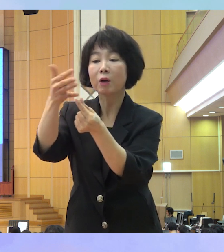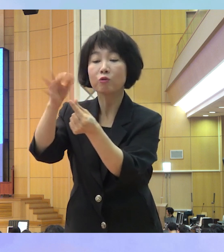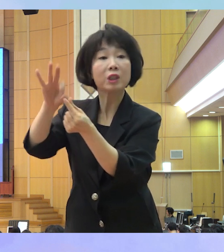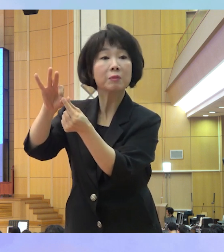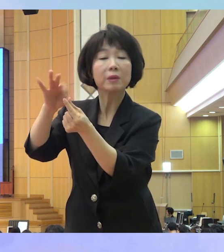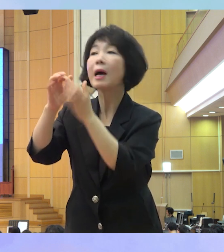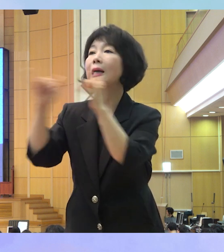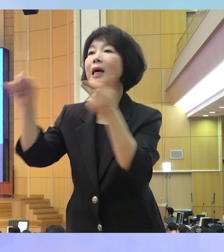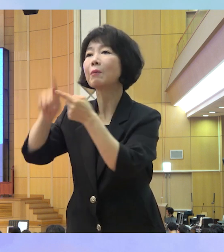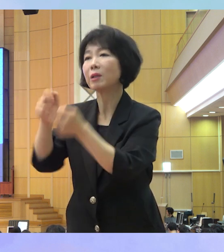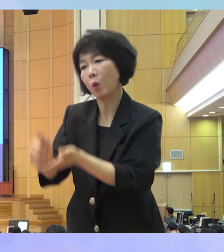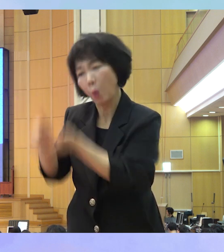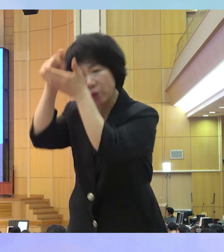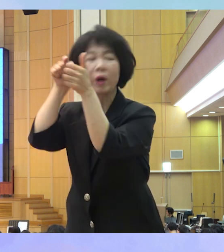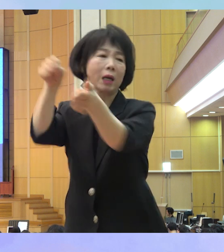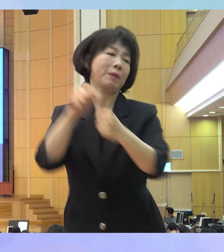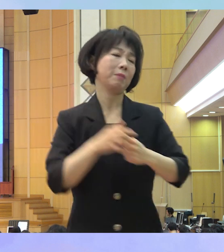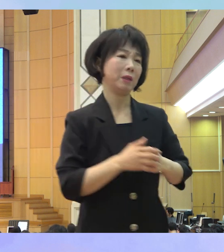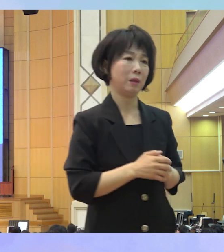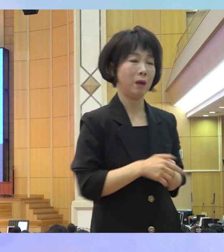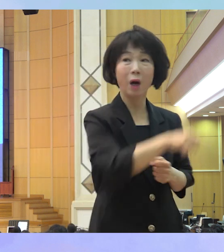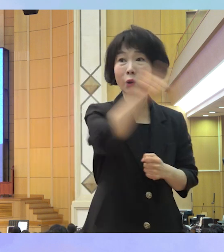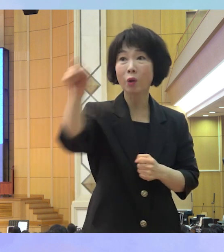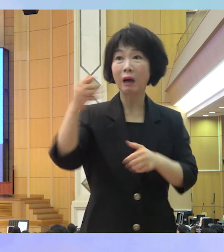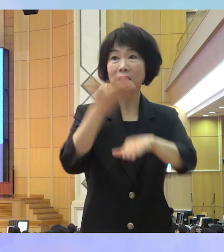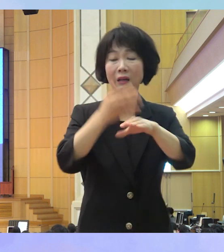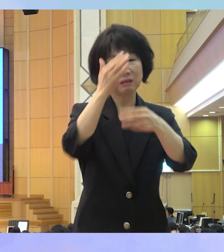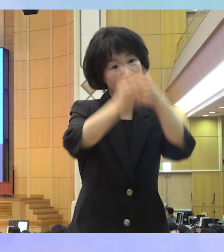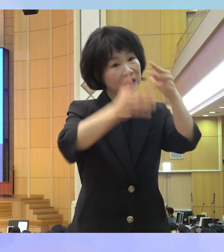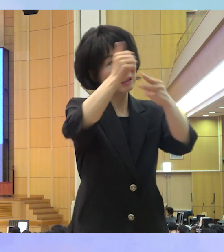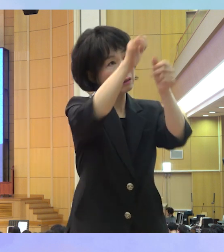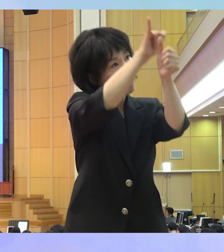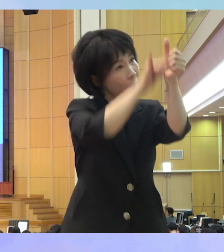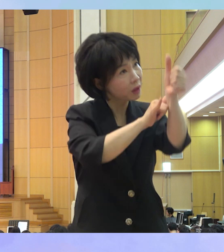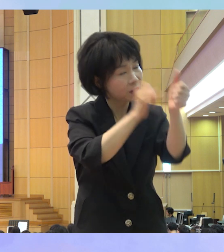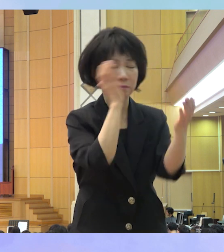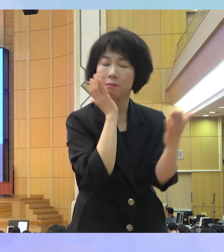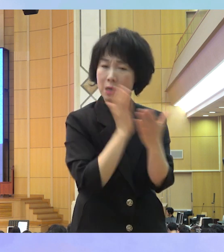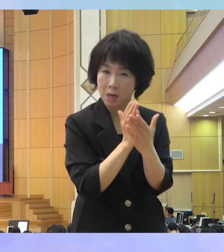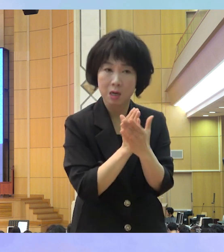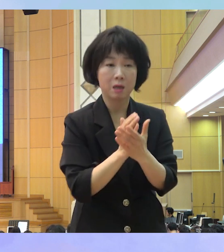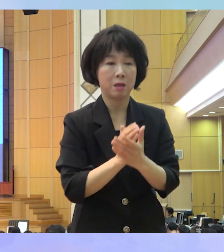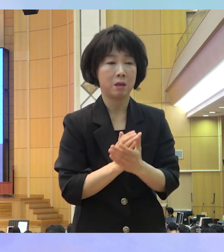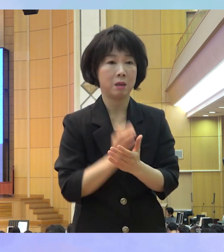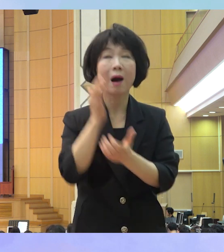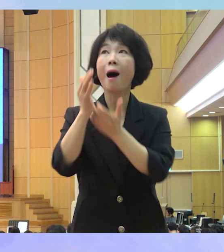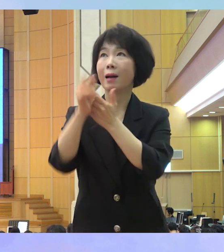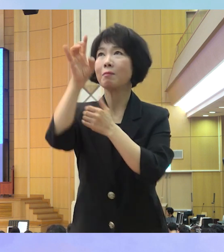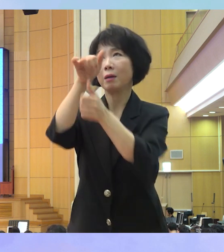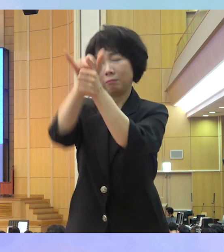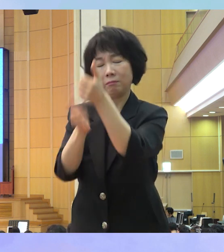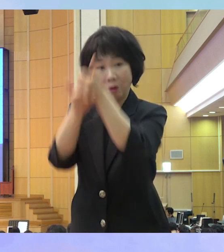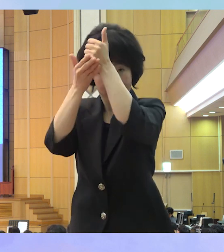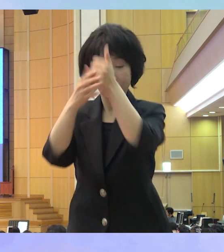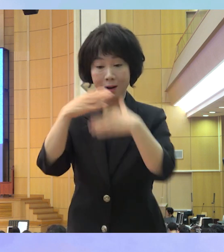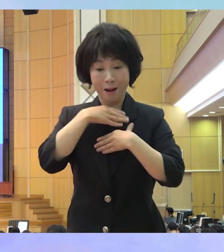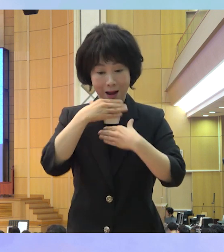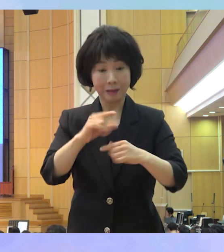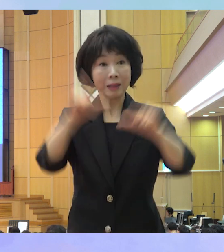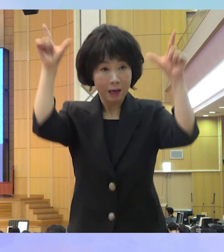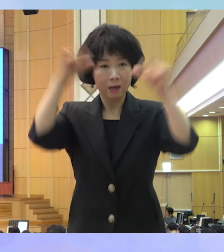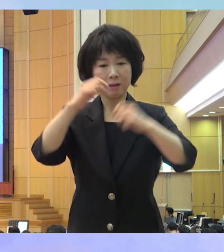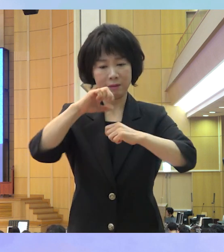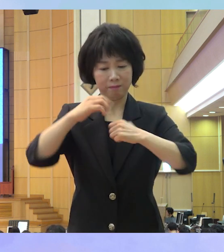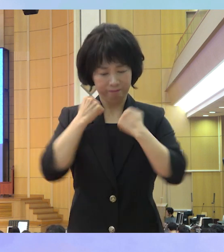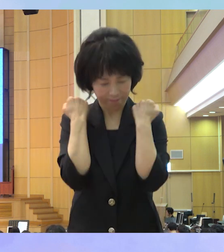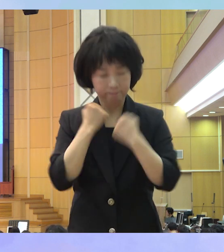하나님을, 다른 신을 두지 말고 하나님을 믿어야 되고, 하나님, 그리고 안식일도 하나님에 대한